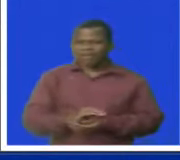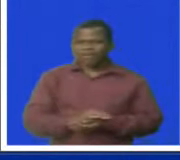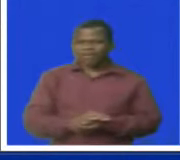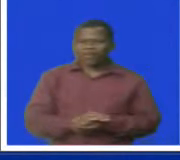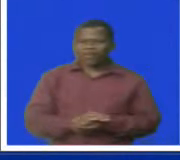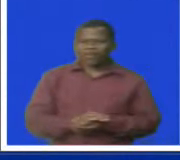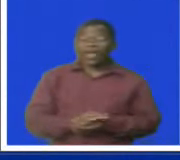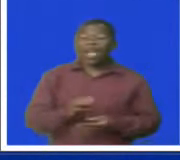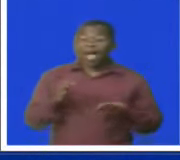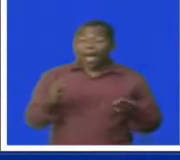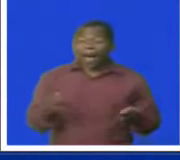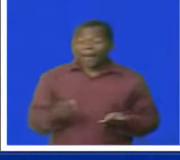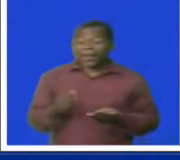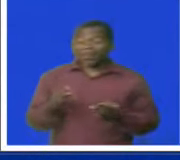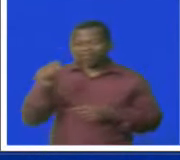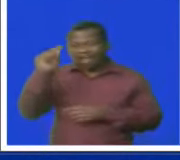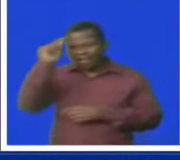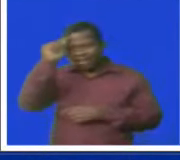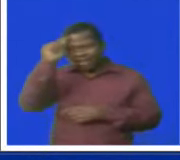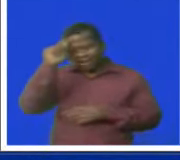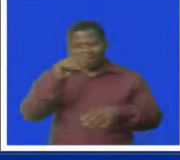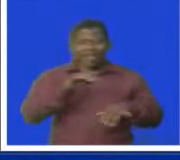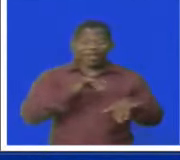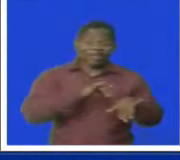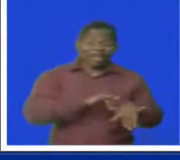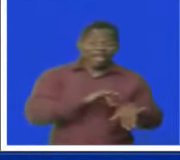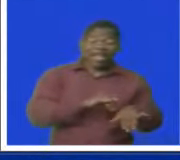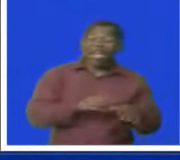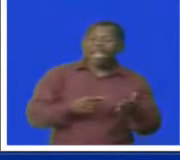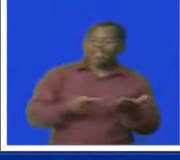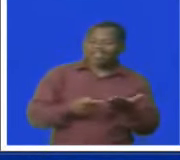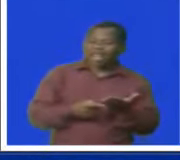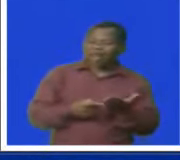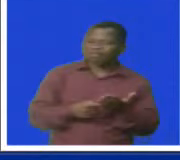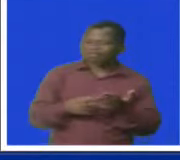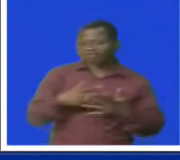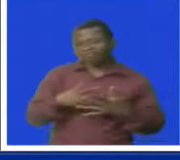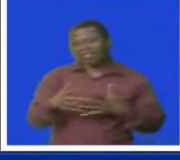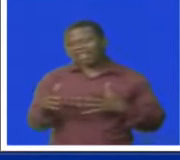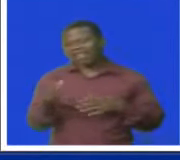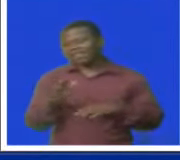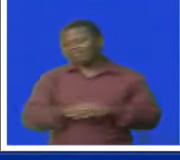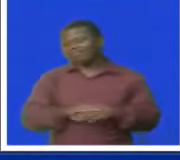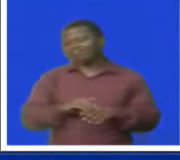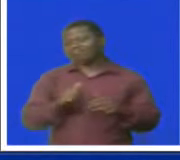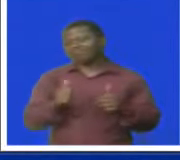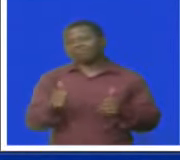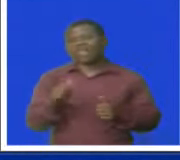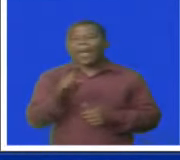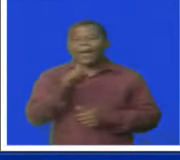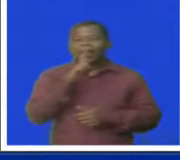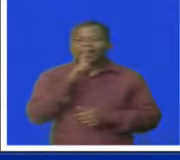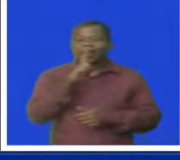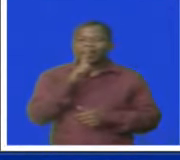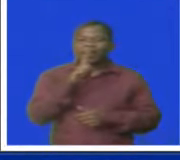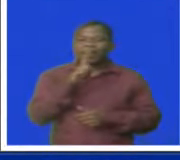ukuhlala edolobheni tonke indoda kahle kanti nawo sedolobheni nakhona ledinga lethi lemakhaya siyadithola nathi la dolobheni. Qolisile thwala